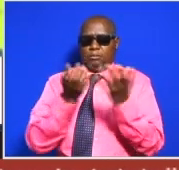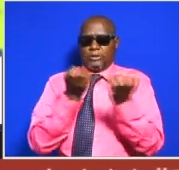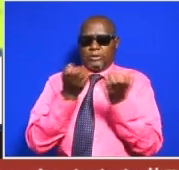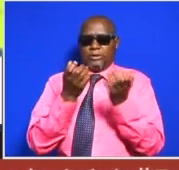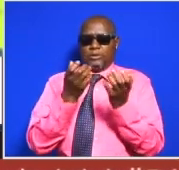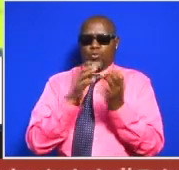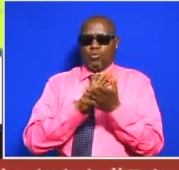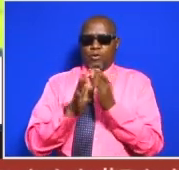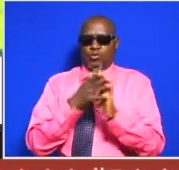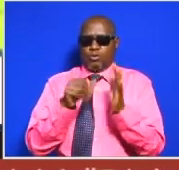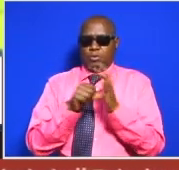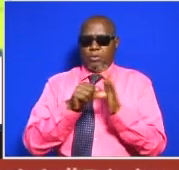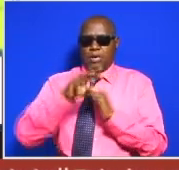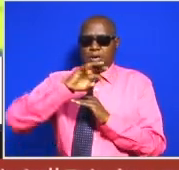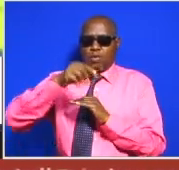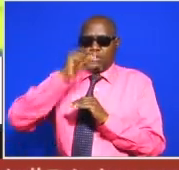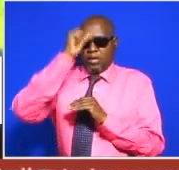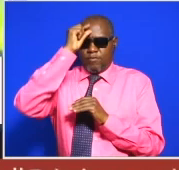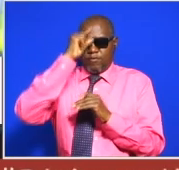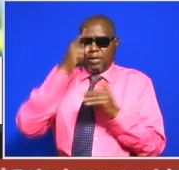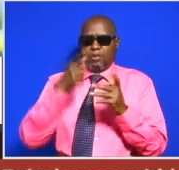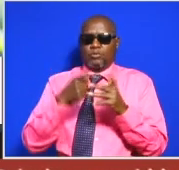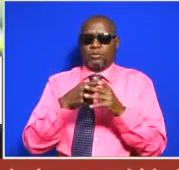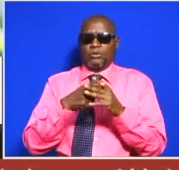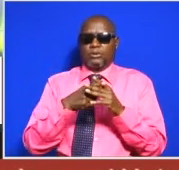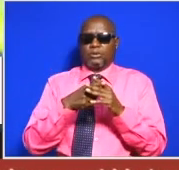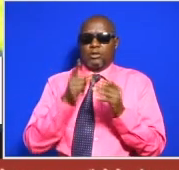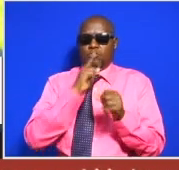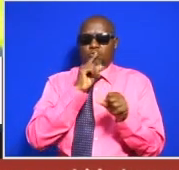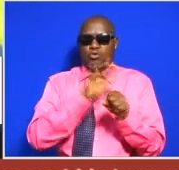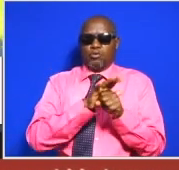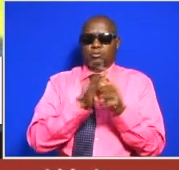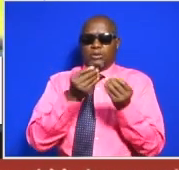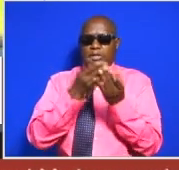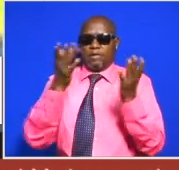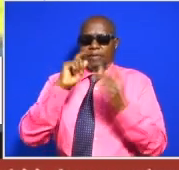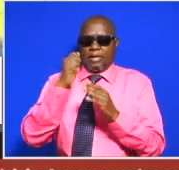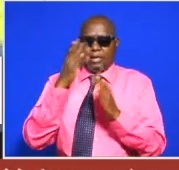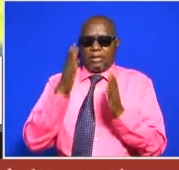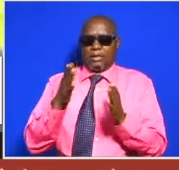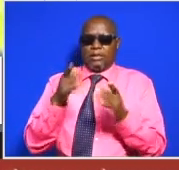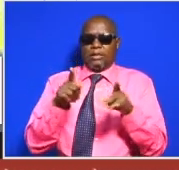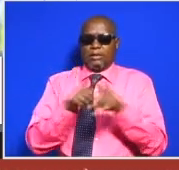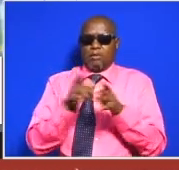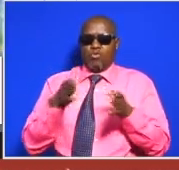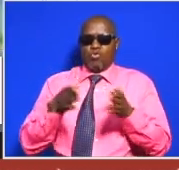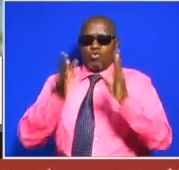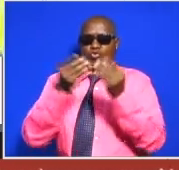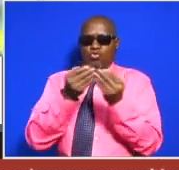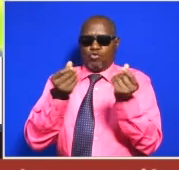hilo, serikali za kaunti ziko mbioni kutimiza ahadi walizotoa kwa Wakenya, hasa katika kuboresha barabara.